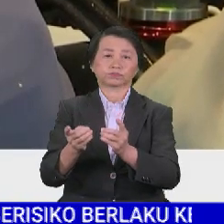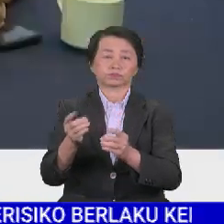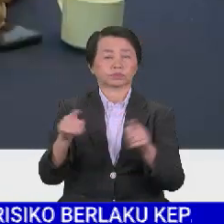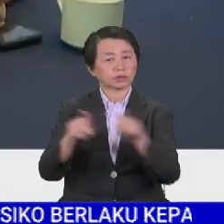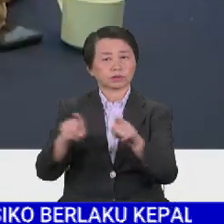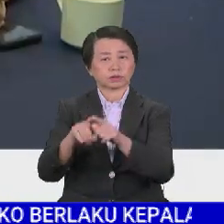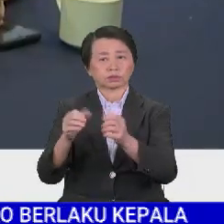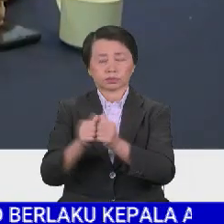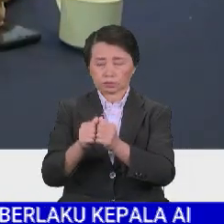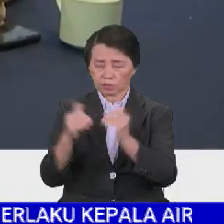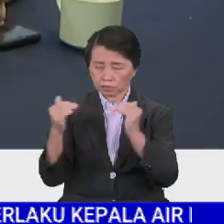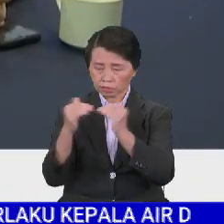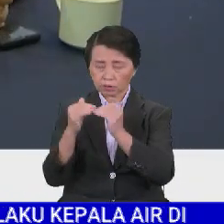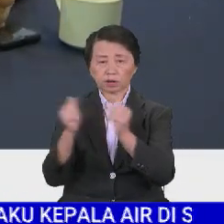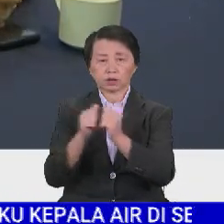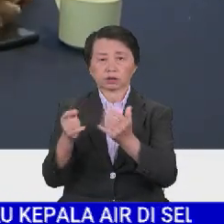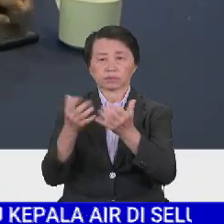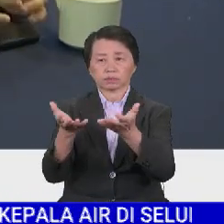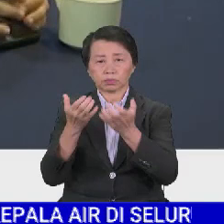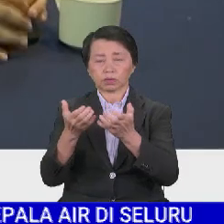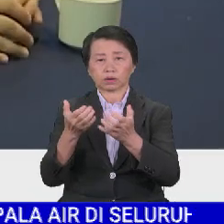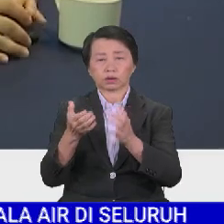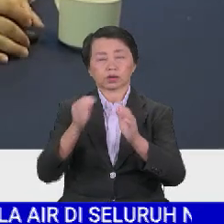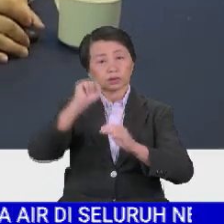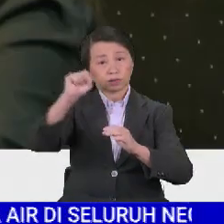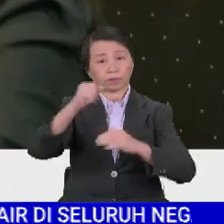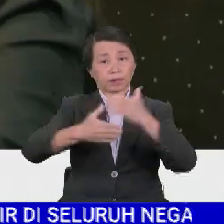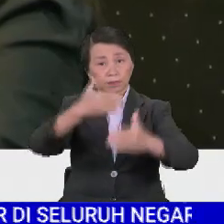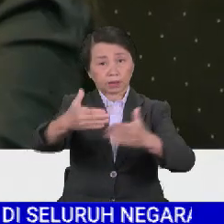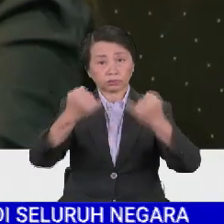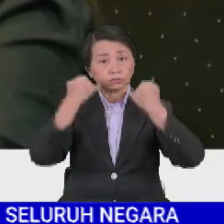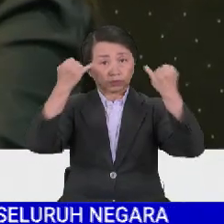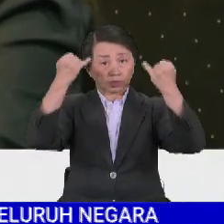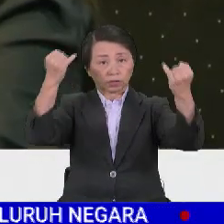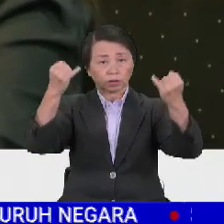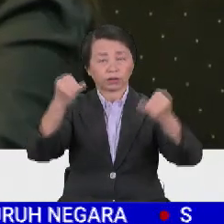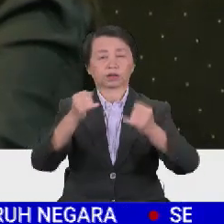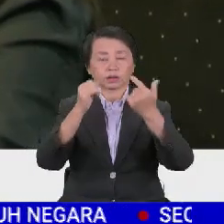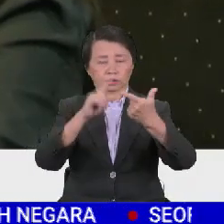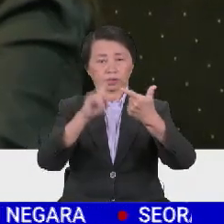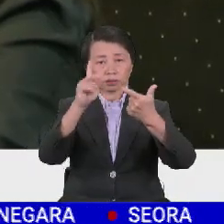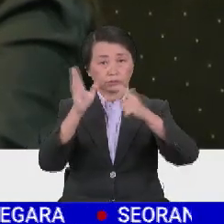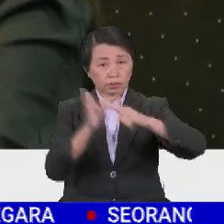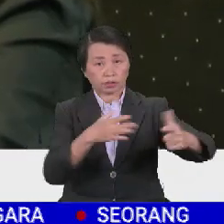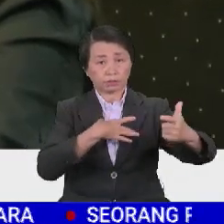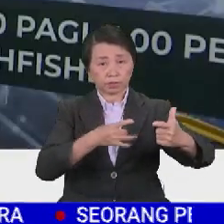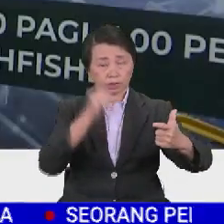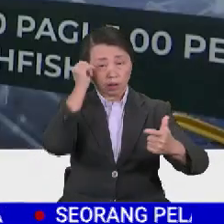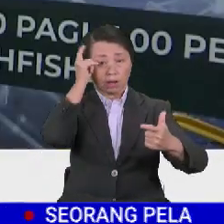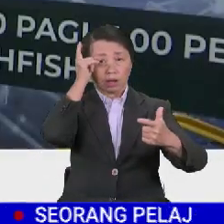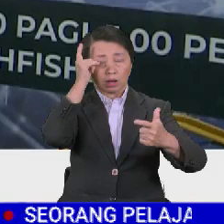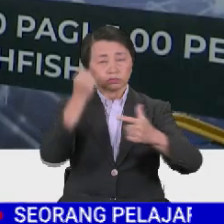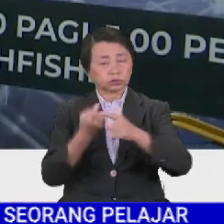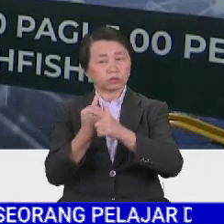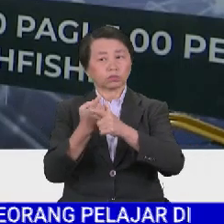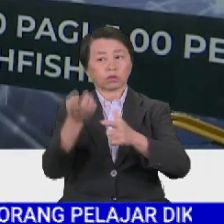Selaras dengan kita punya sahutan Sabah Maju Jaya, kerana selain daripada minat, kesedaran mereka pun telah mula